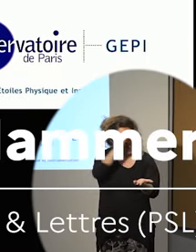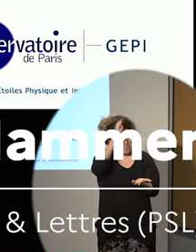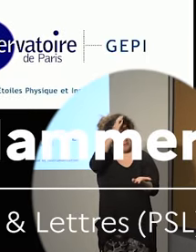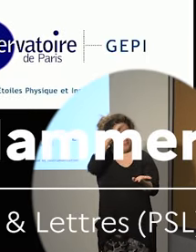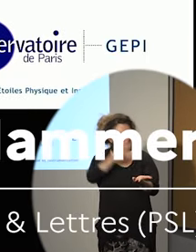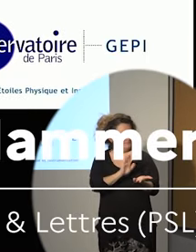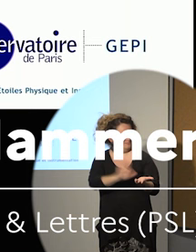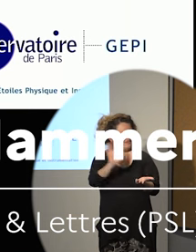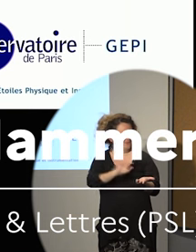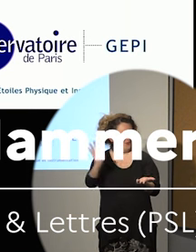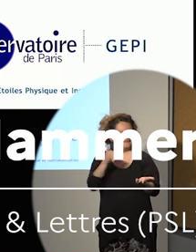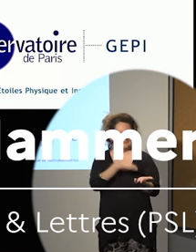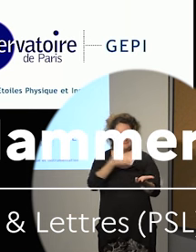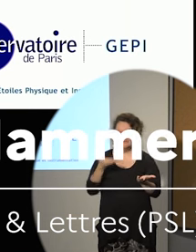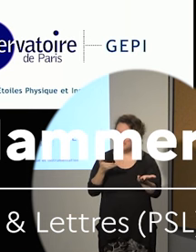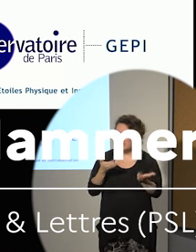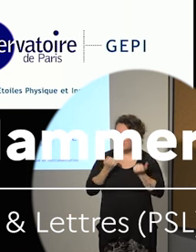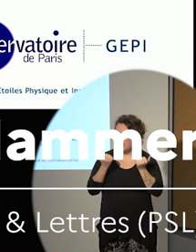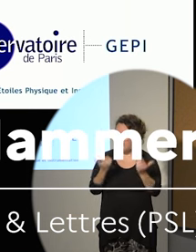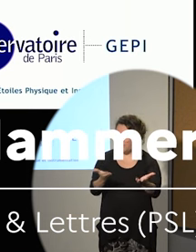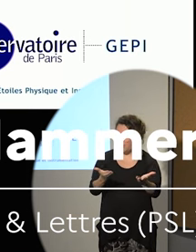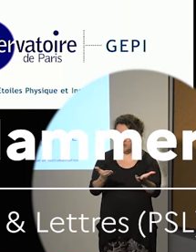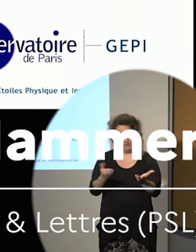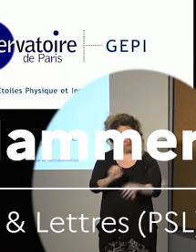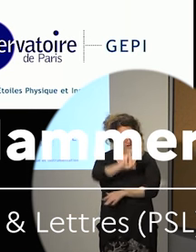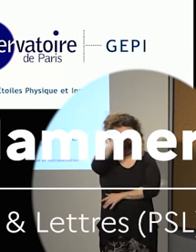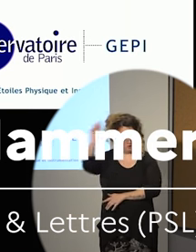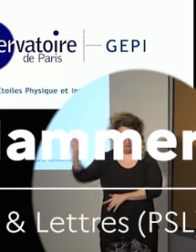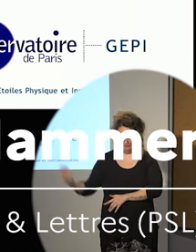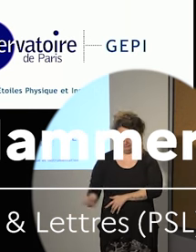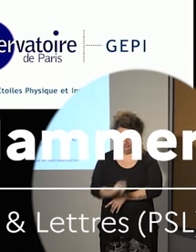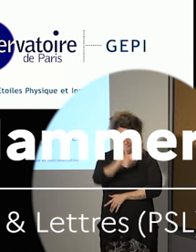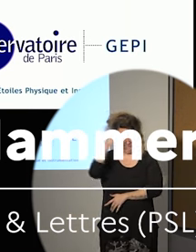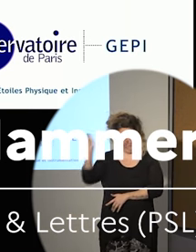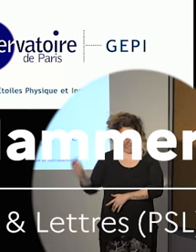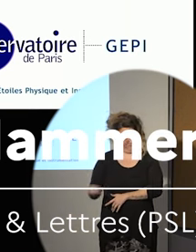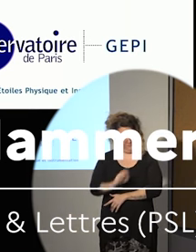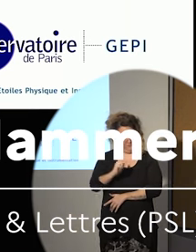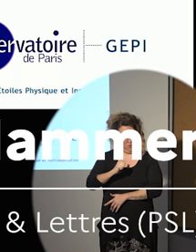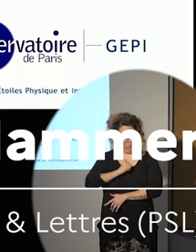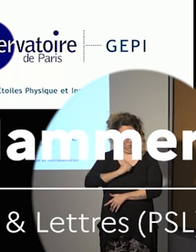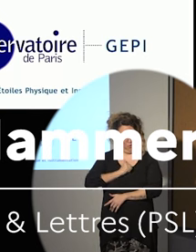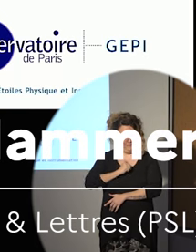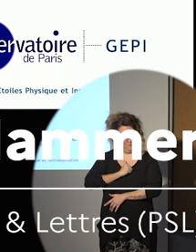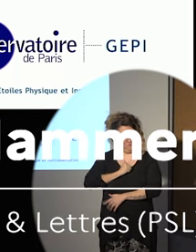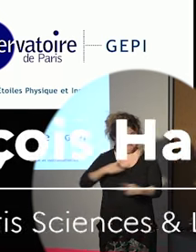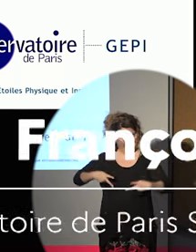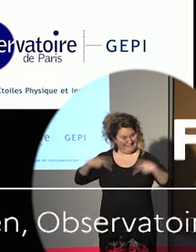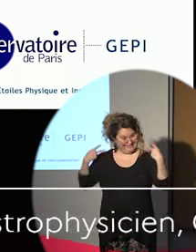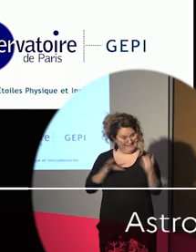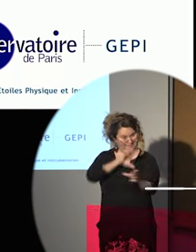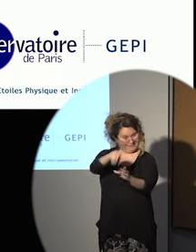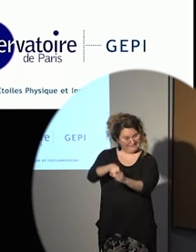Que je vous propose ici, c'est de faire effectivement un voyage. C'est des voyages que j'ai beaucoup fait aussi dans ma propre vie, en